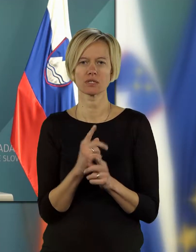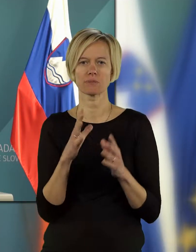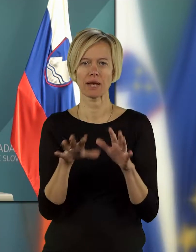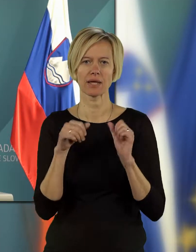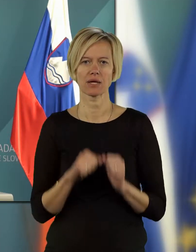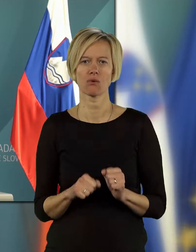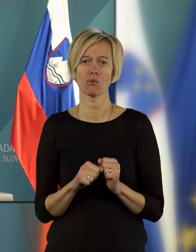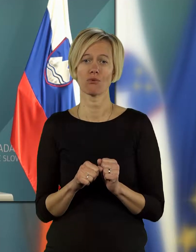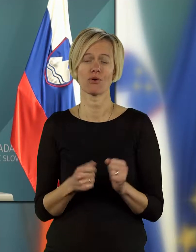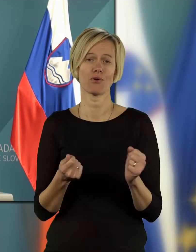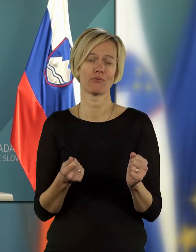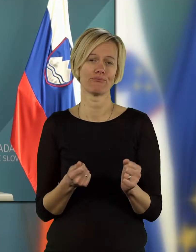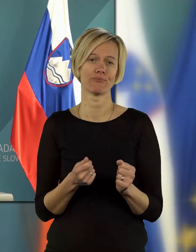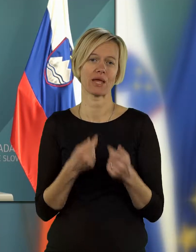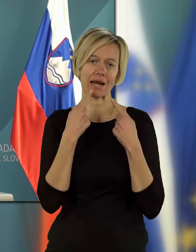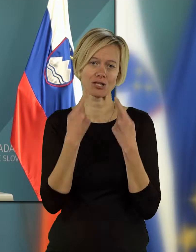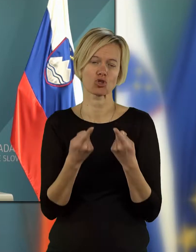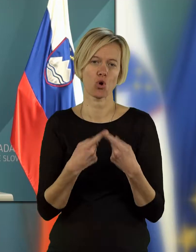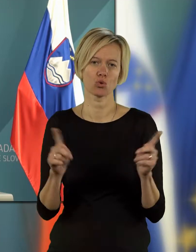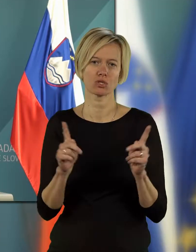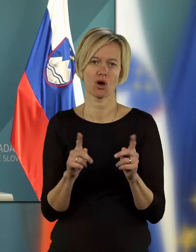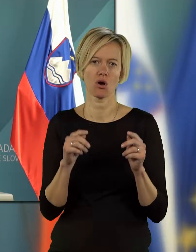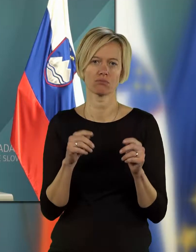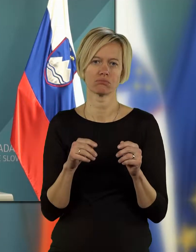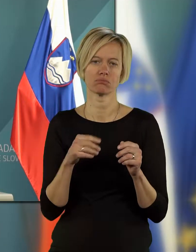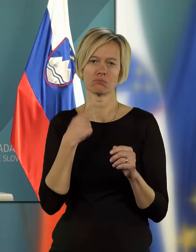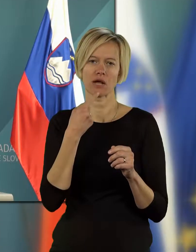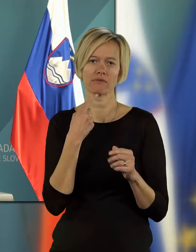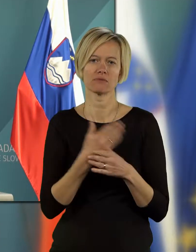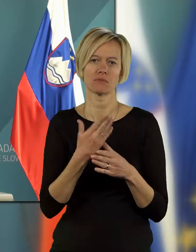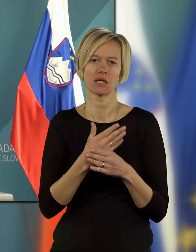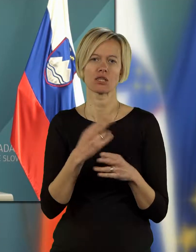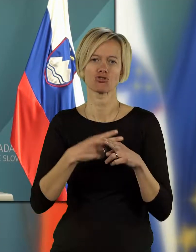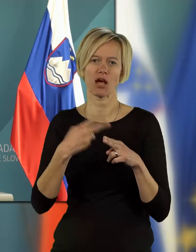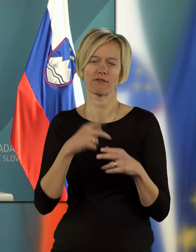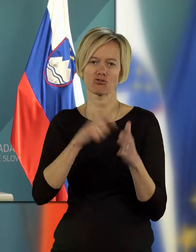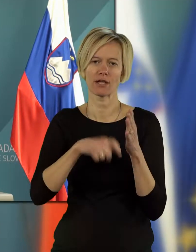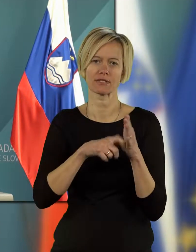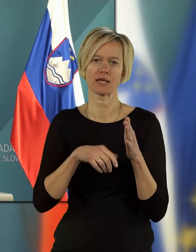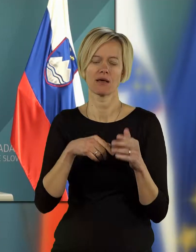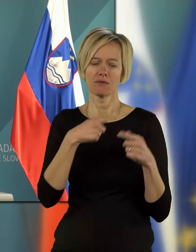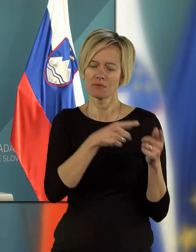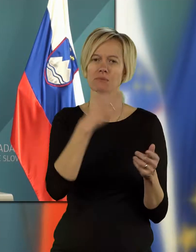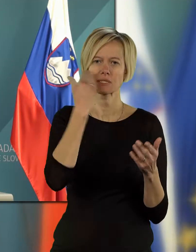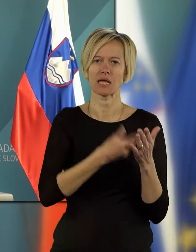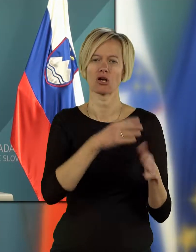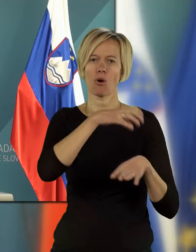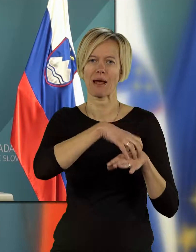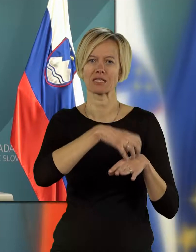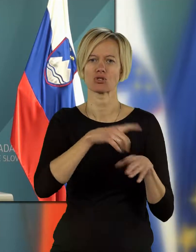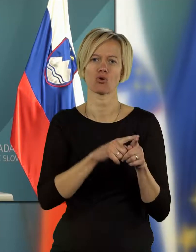tudi sprejel resolucijo, ki napotuje, naj države članice priznajo Palestino